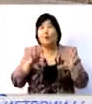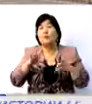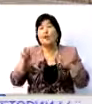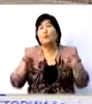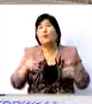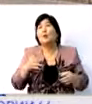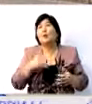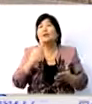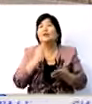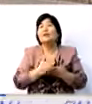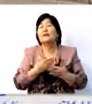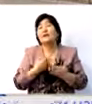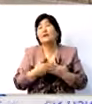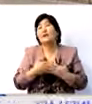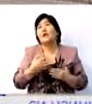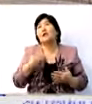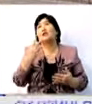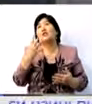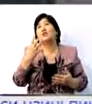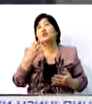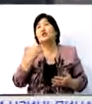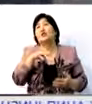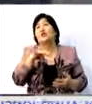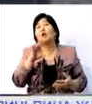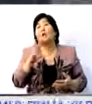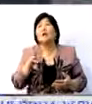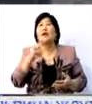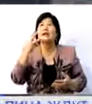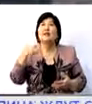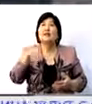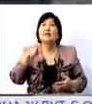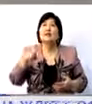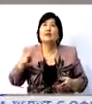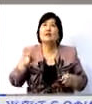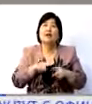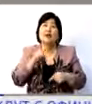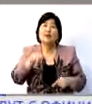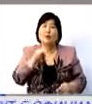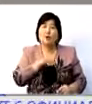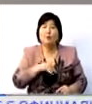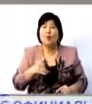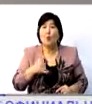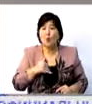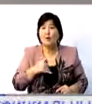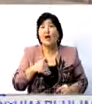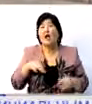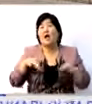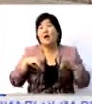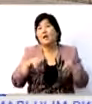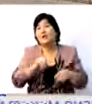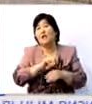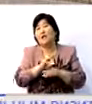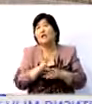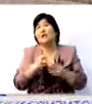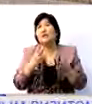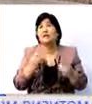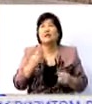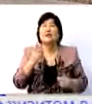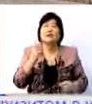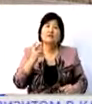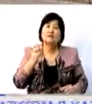нас составляет где-то около 400 миллионов. 30 человек, да, которые работают у нас. Машина обслуживается в день 100,